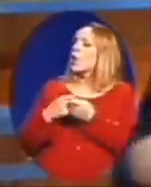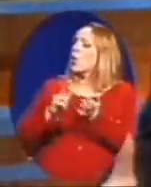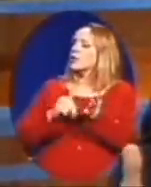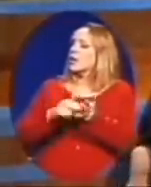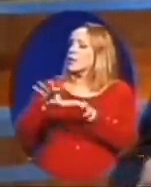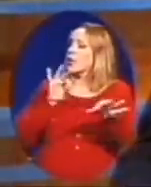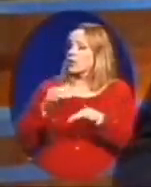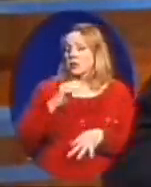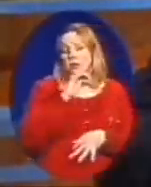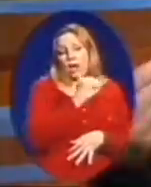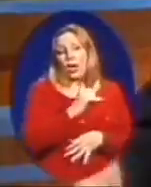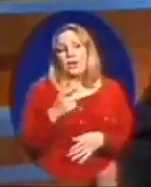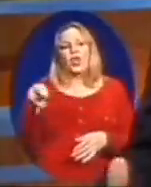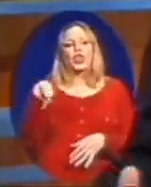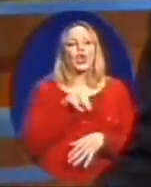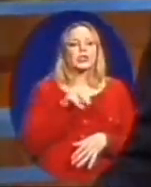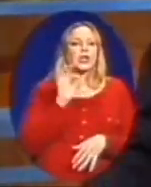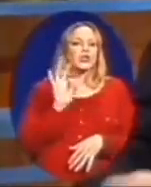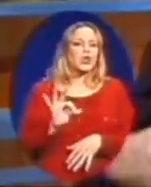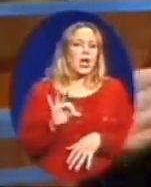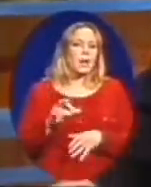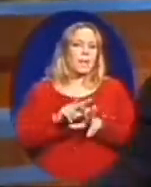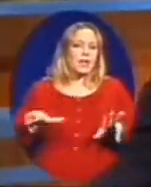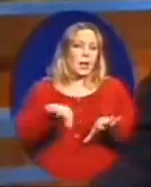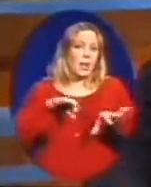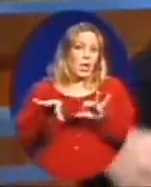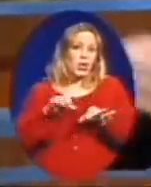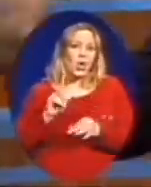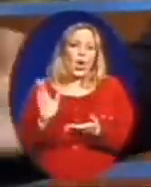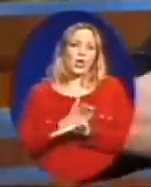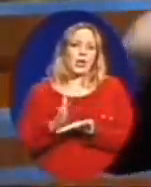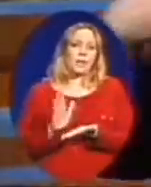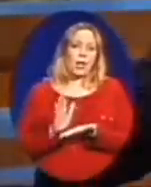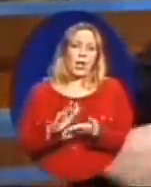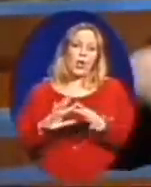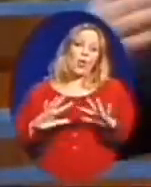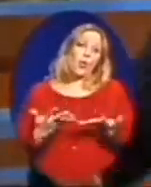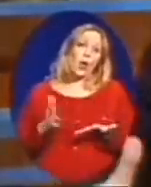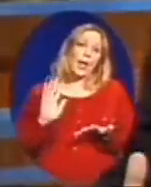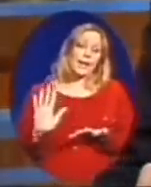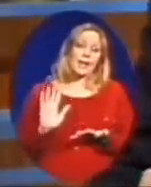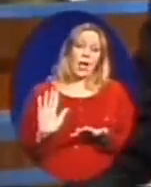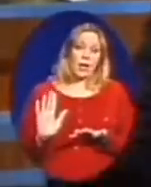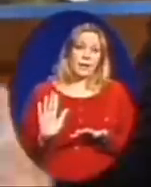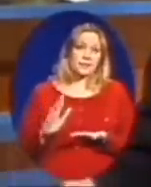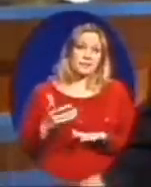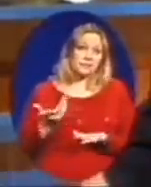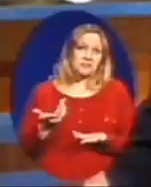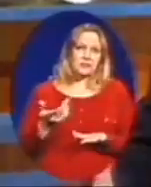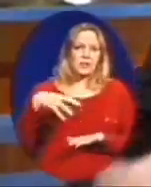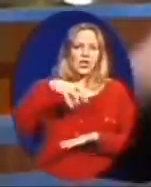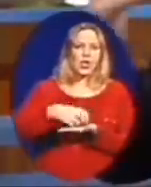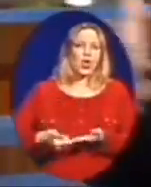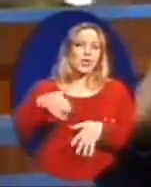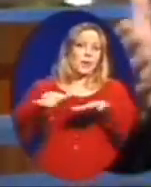הוא טרם נקבע. אולי זה התנהלותו של ראש הממשלה ואופי לשכתו בסיום פרשת נתן אשל שנקווה כולנו שיצא נקי